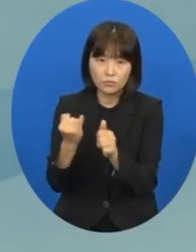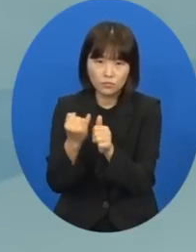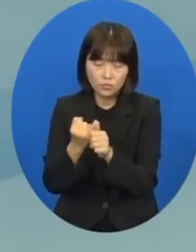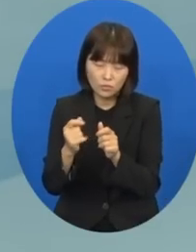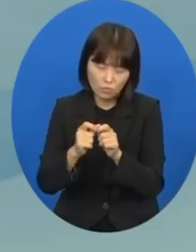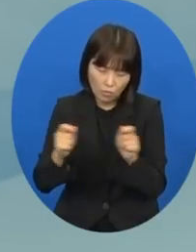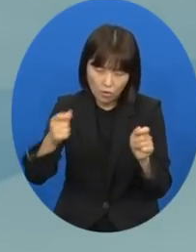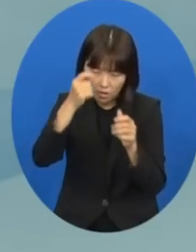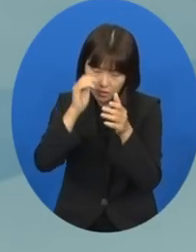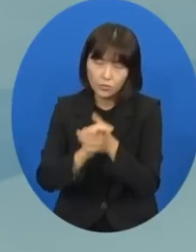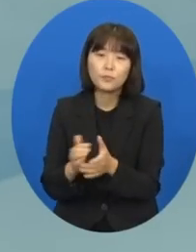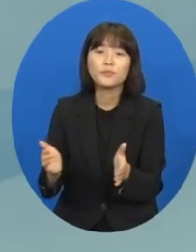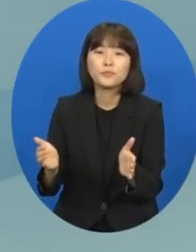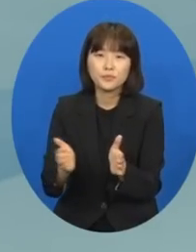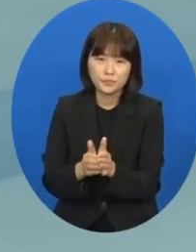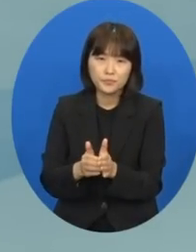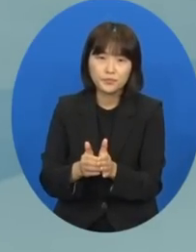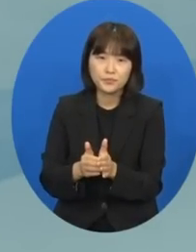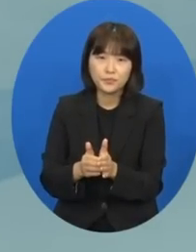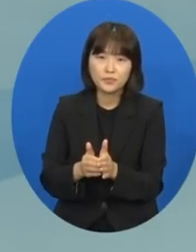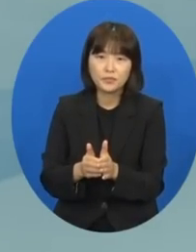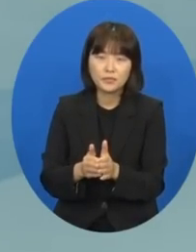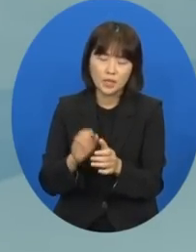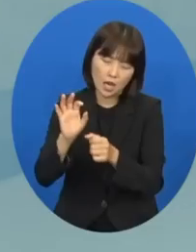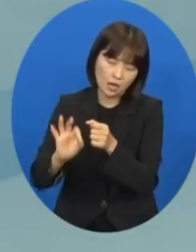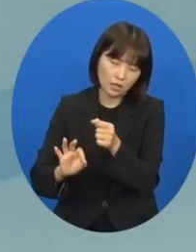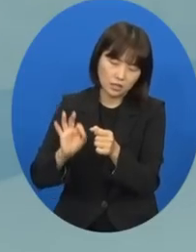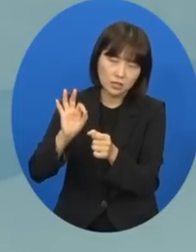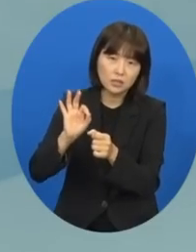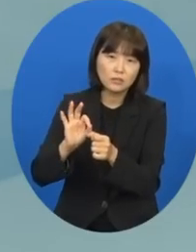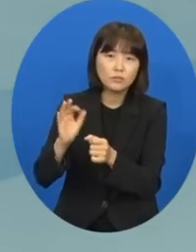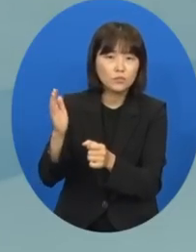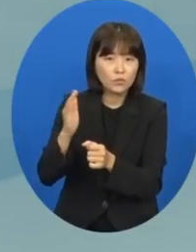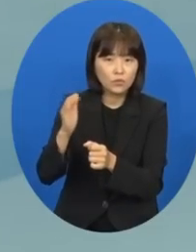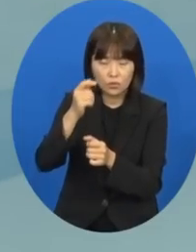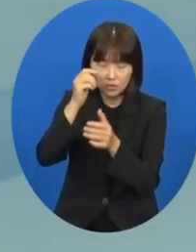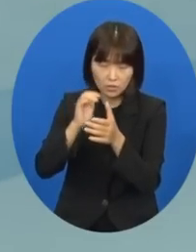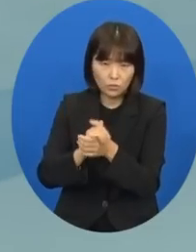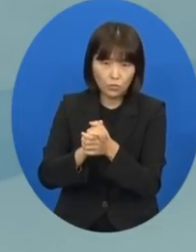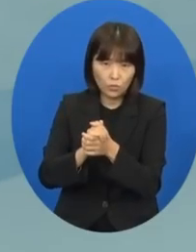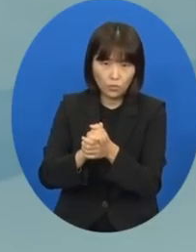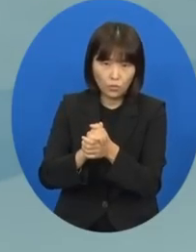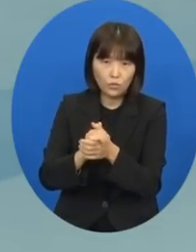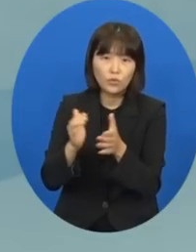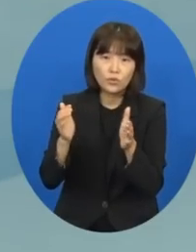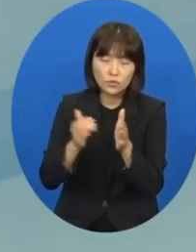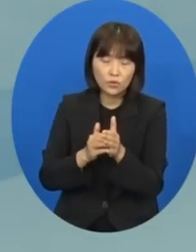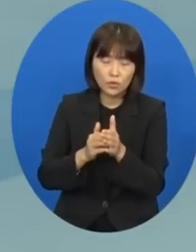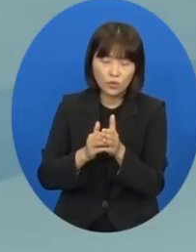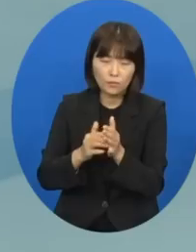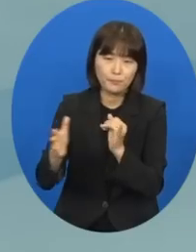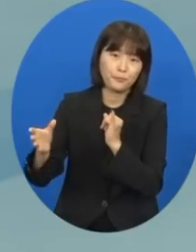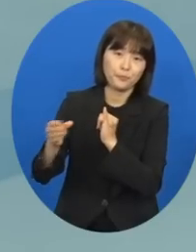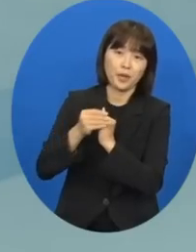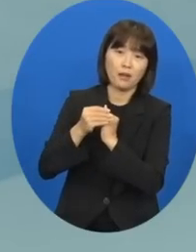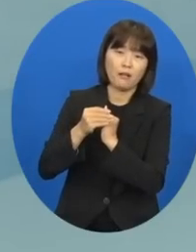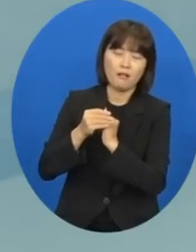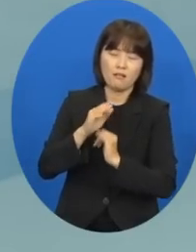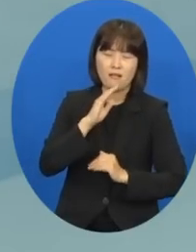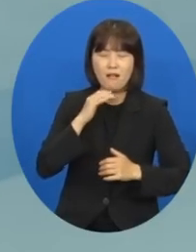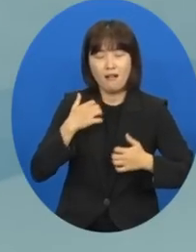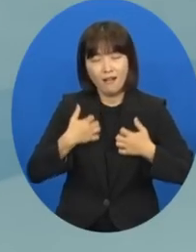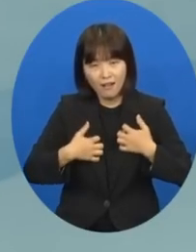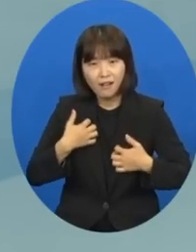기도를 했어요. 정말 뭐 거의 10년을 가까이 기도를 해서 아기를 가졌습니다. 얼마나